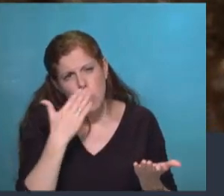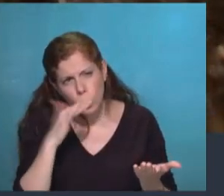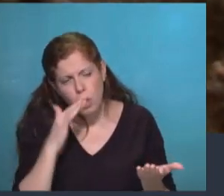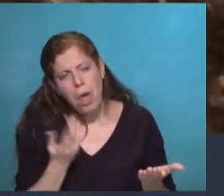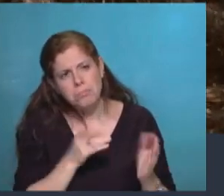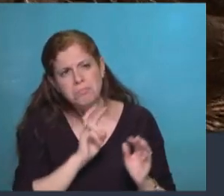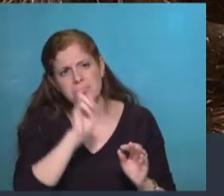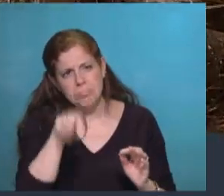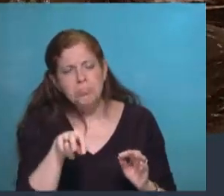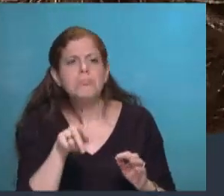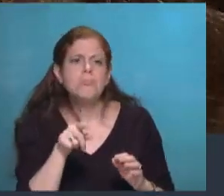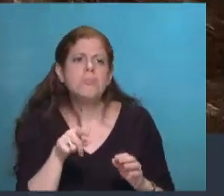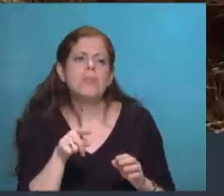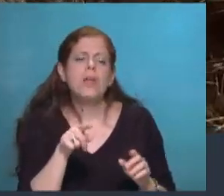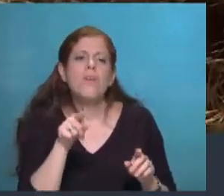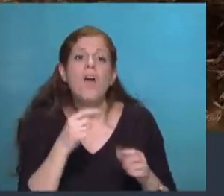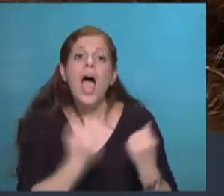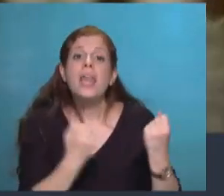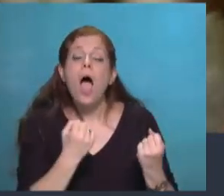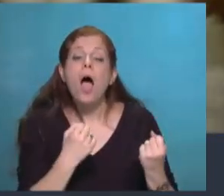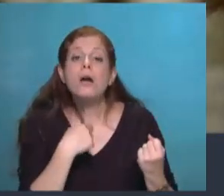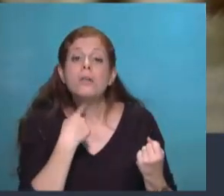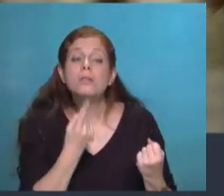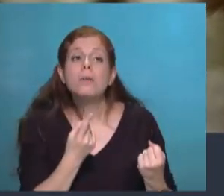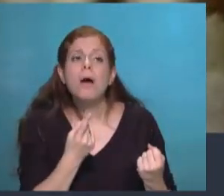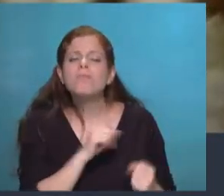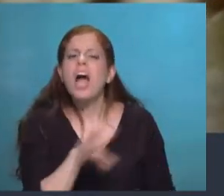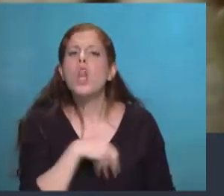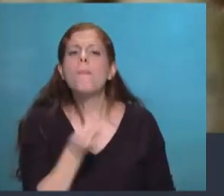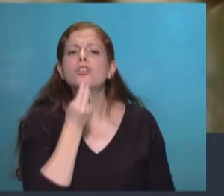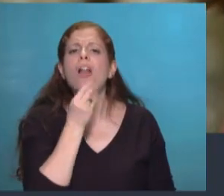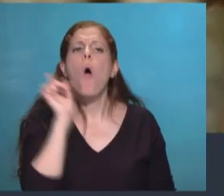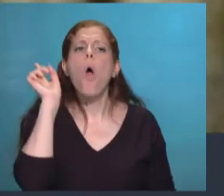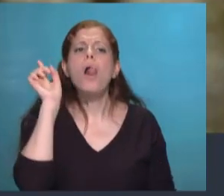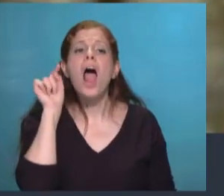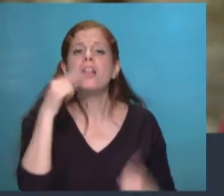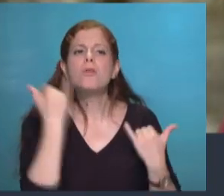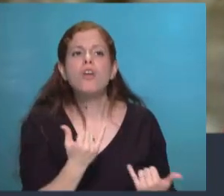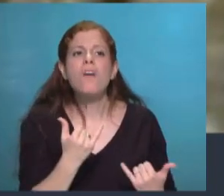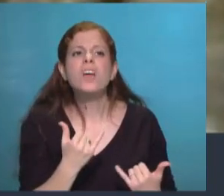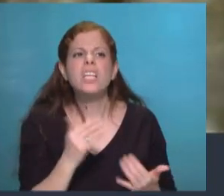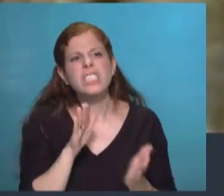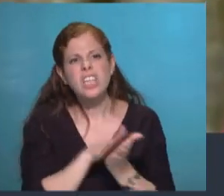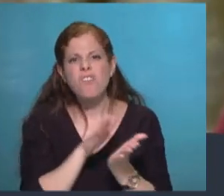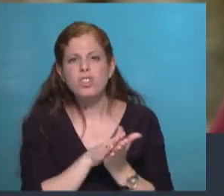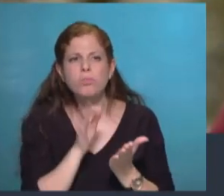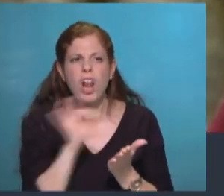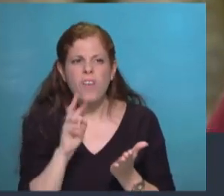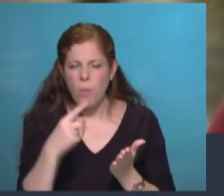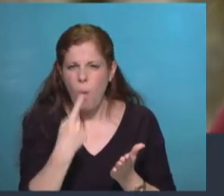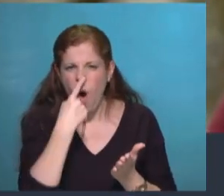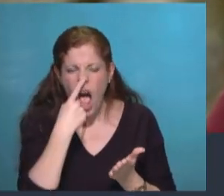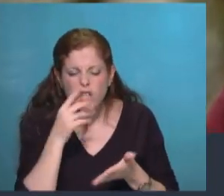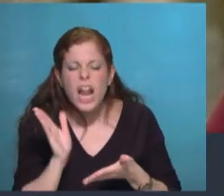לירושלים, והנהג אמר, אני לא מרשה לאכול, אתם עכשיו תוציאו את הסנדוויצ'ים שלכם ויהיה פה ריח